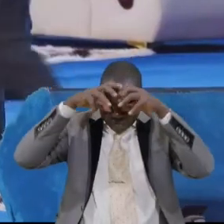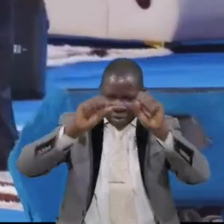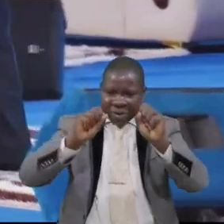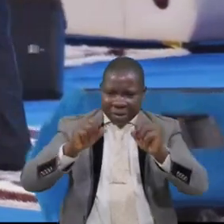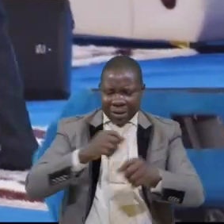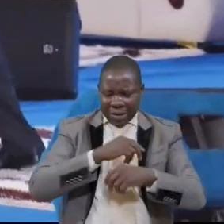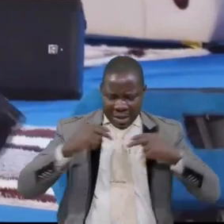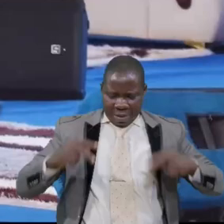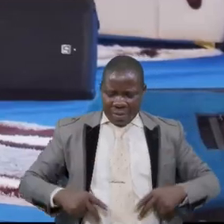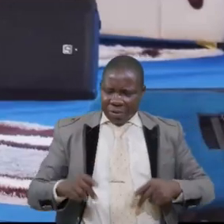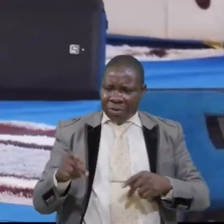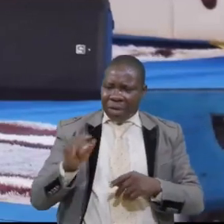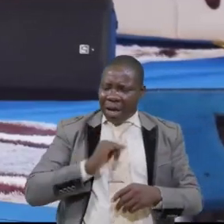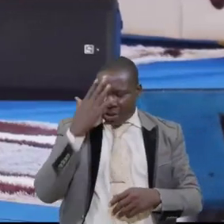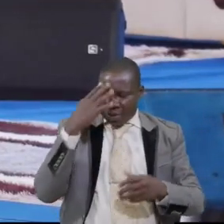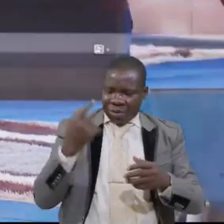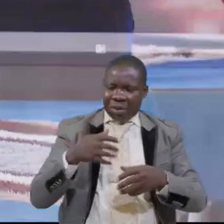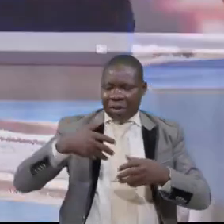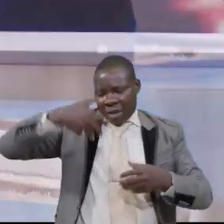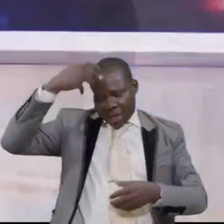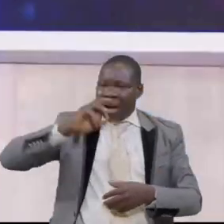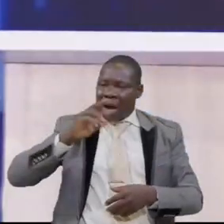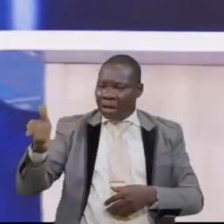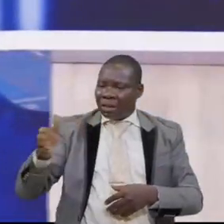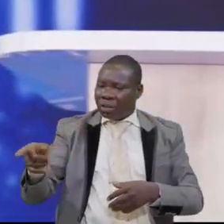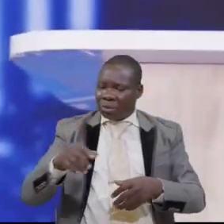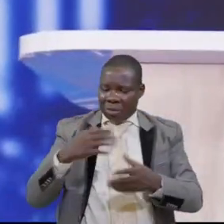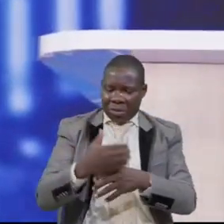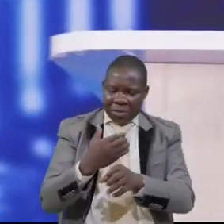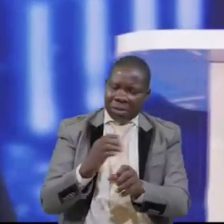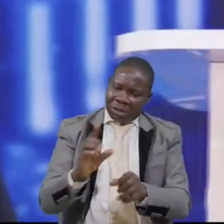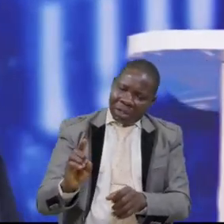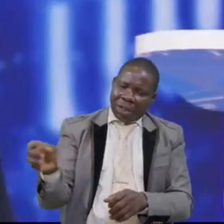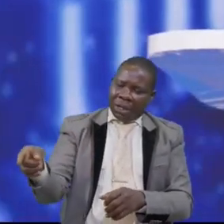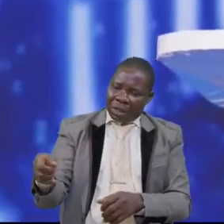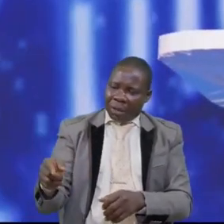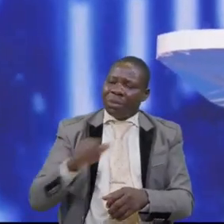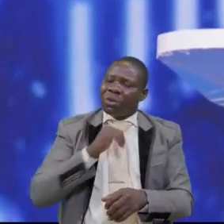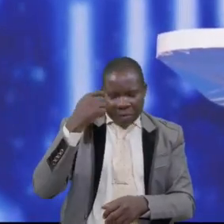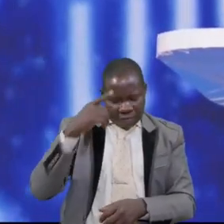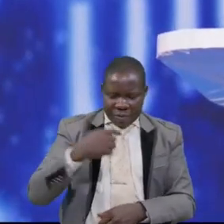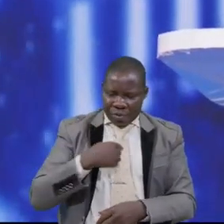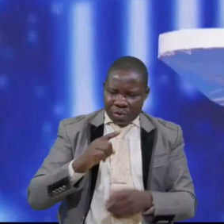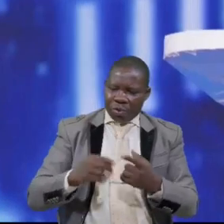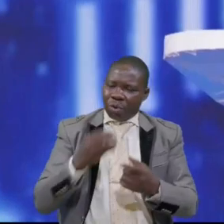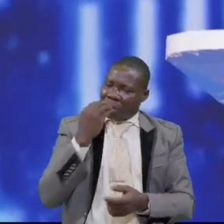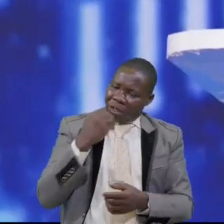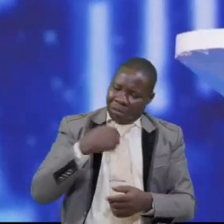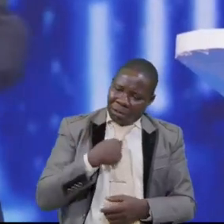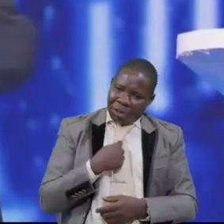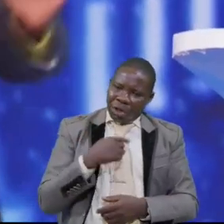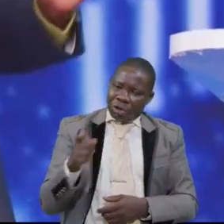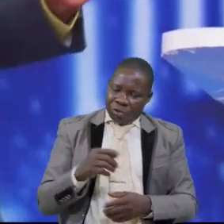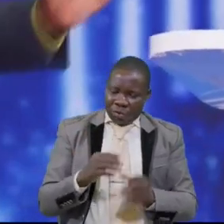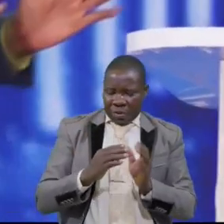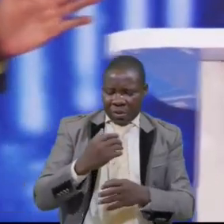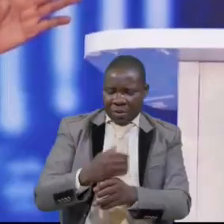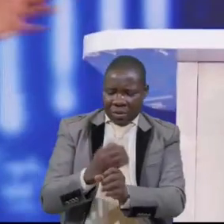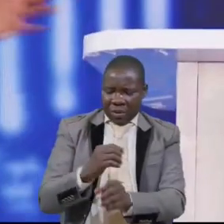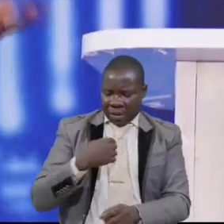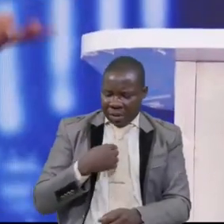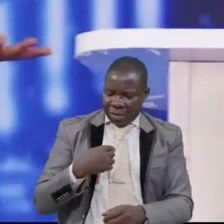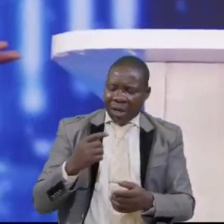là, mais tu as créé les lions. Mais tu ne les as pas créés pour moi. Tu ne les as pas créés pour me dévorer. Tu les as créés. Tu m'as créé